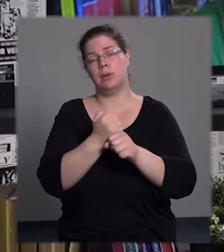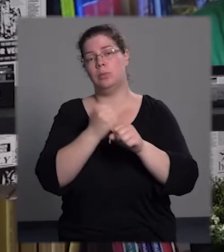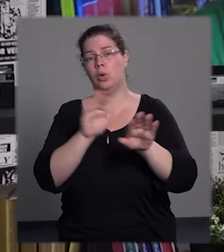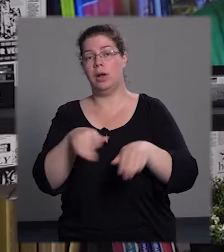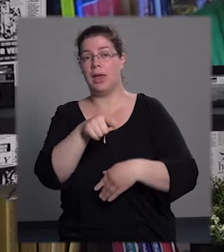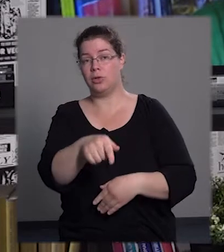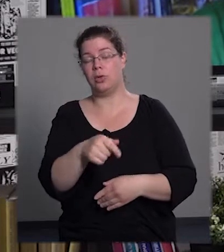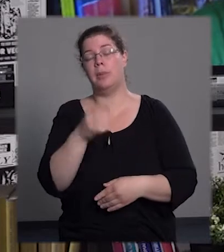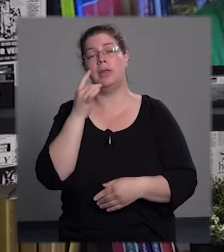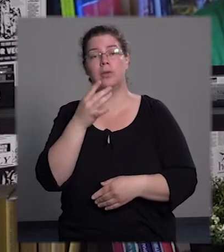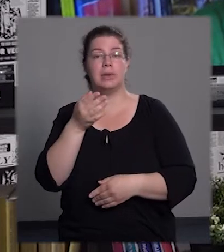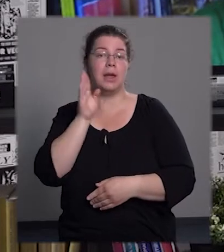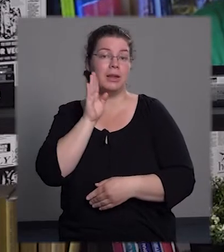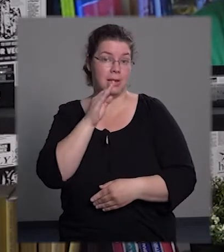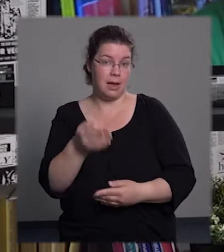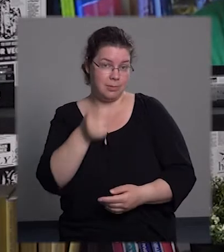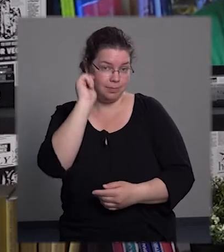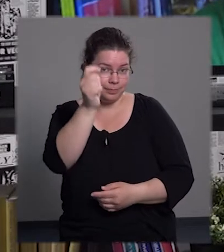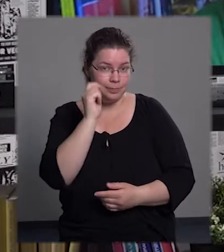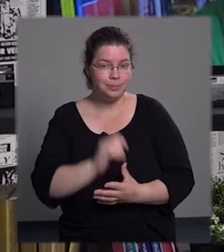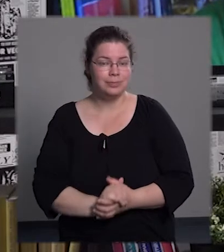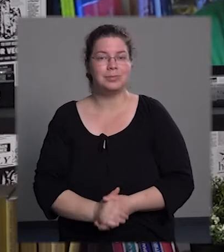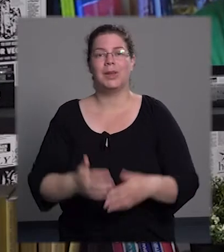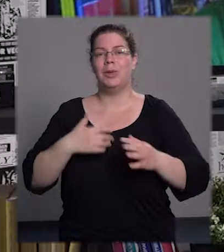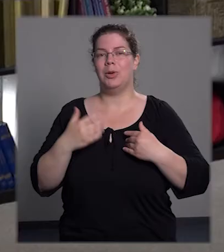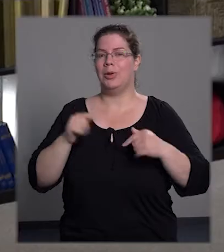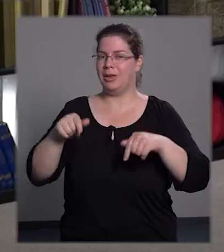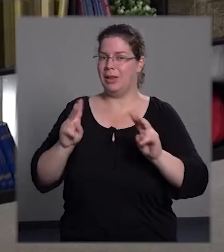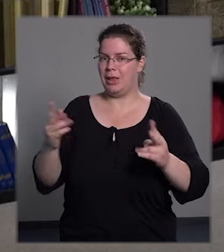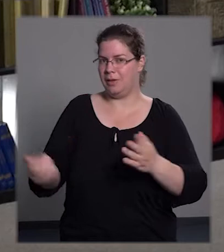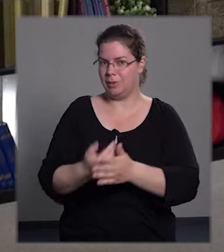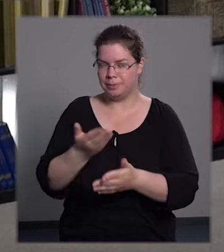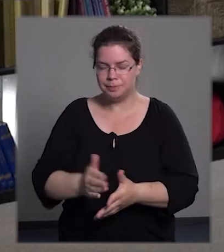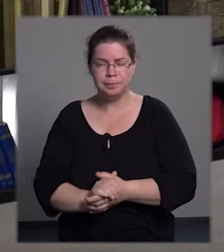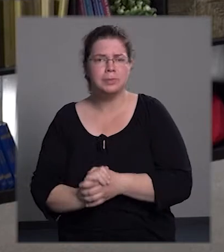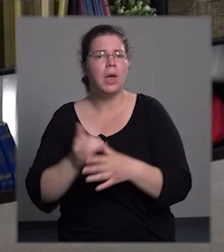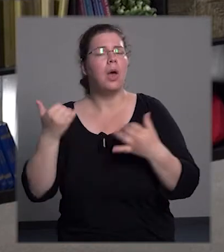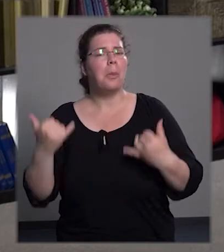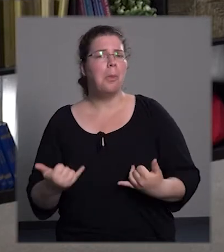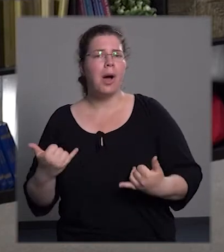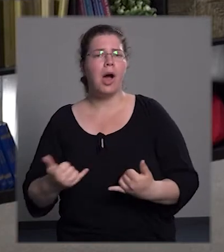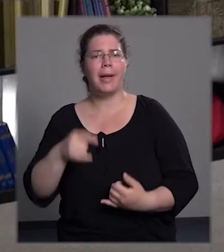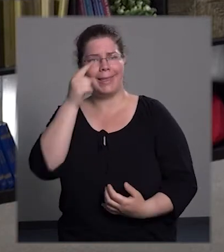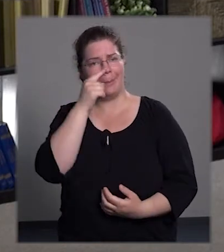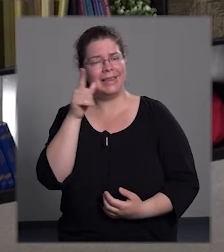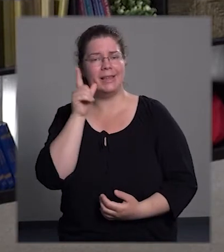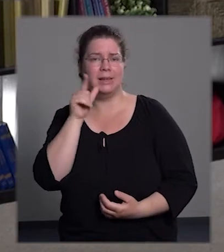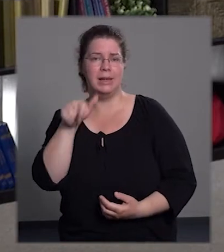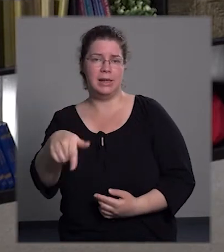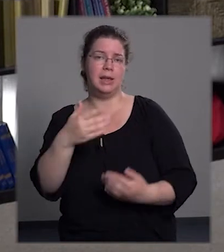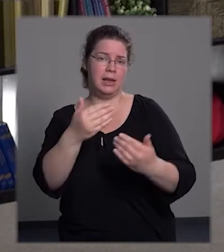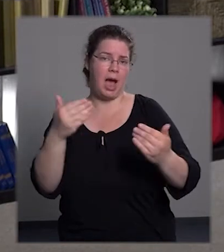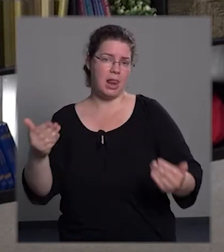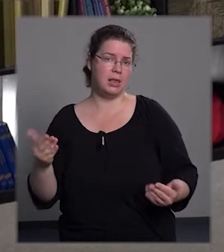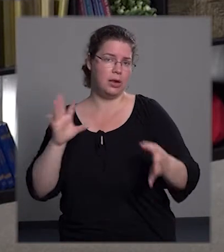hogy újból beszélhetünk. Szép jó napot! Örülök, hogy itt lehetek meg itt. Ma ugye a Neményi Lili kiállítás kapcsán, amit